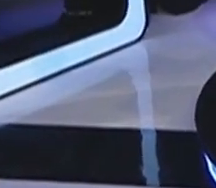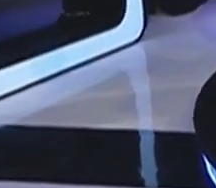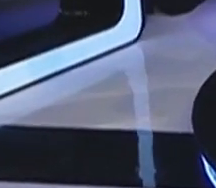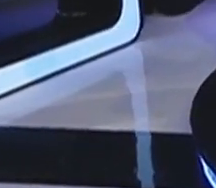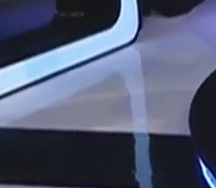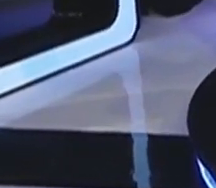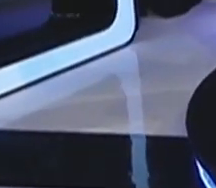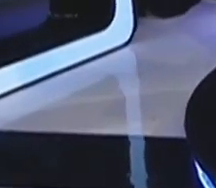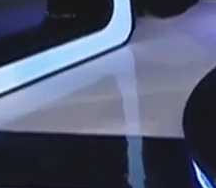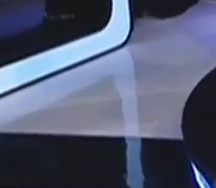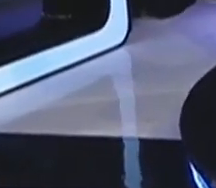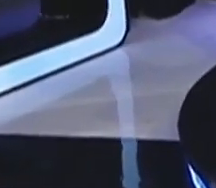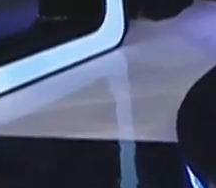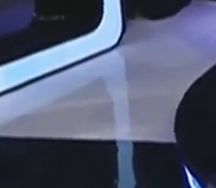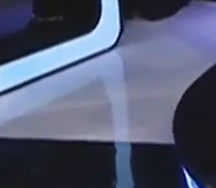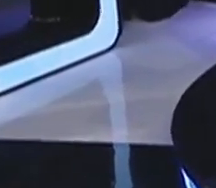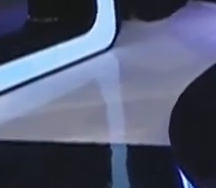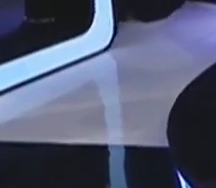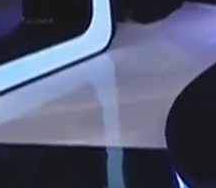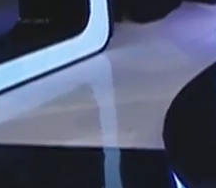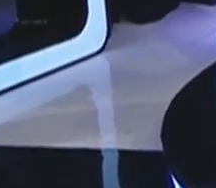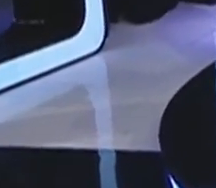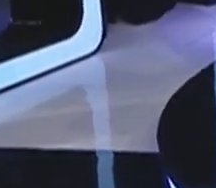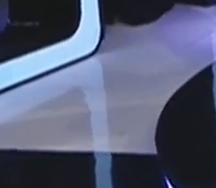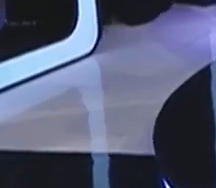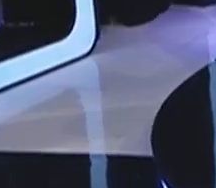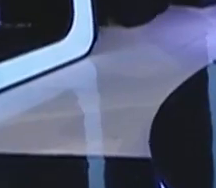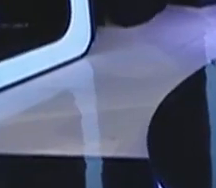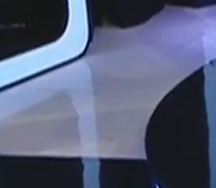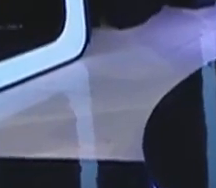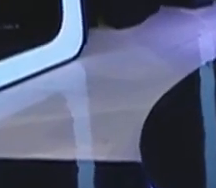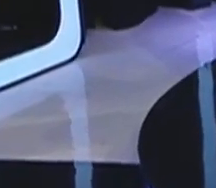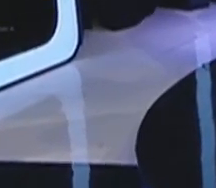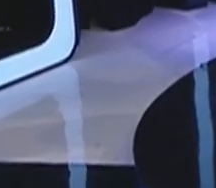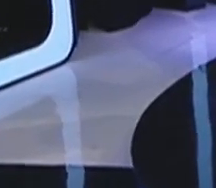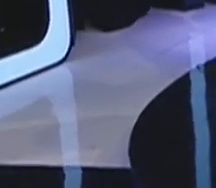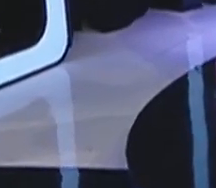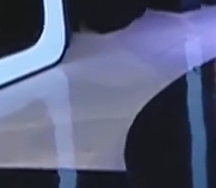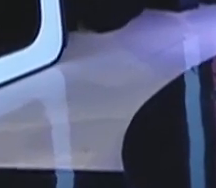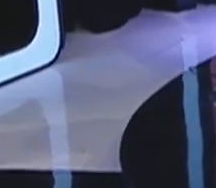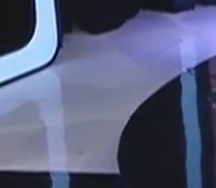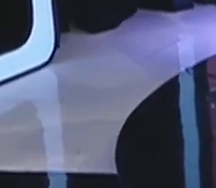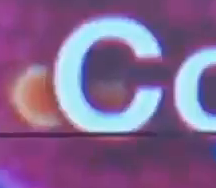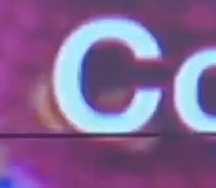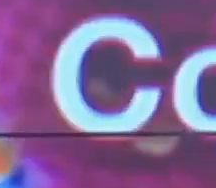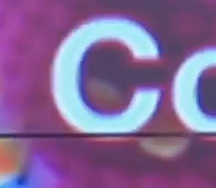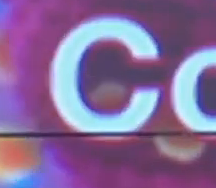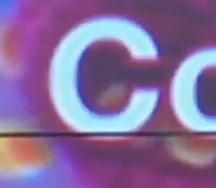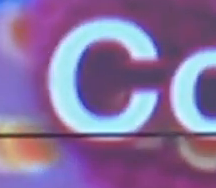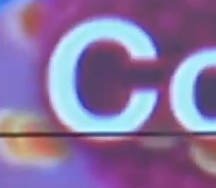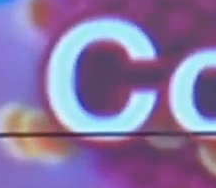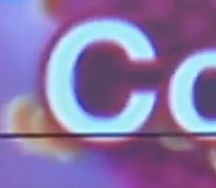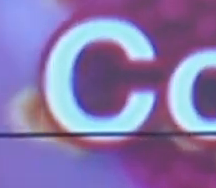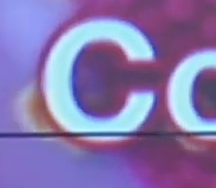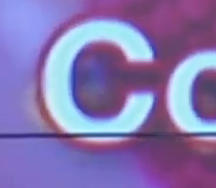مرحبا بكم مباشرة في النشرة الخاصة بآخر مستجدات فيروس كورونا. يحضر معي لإثراء